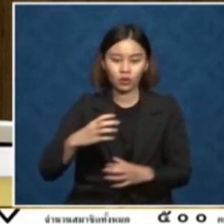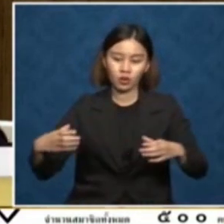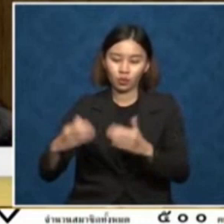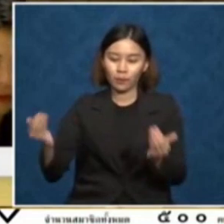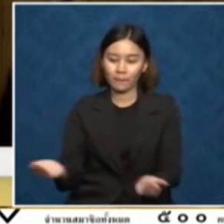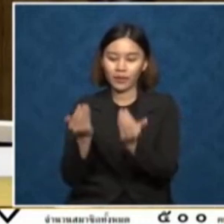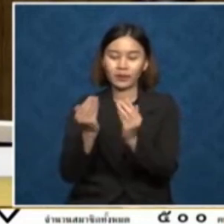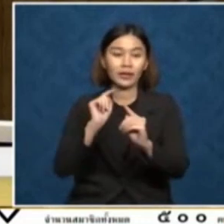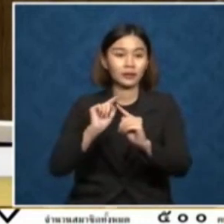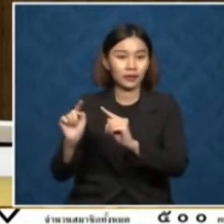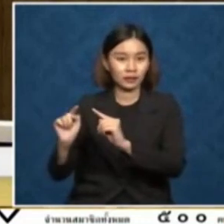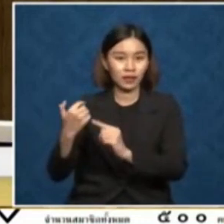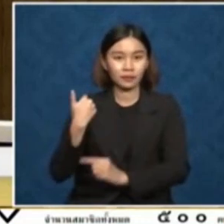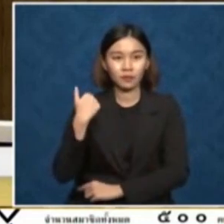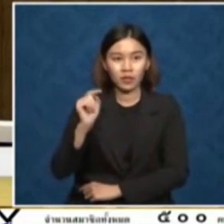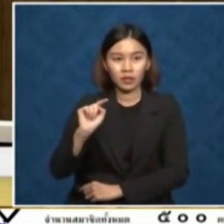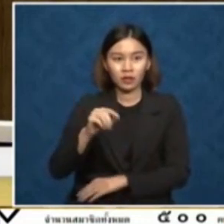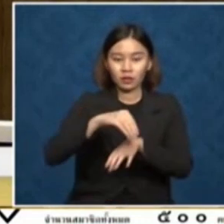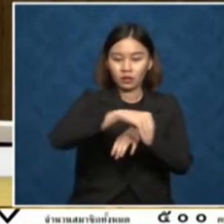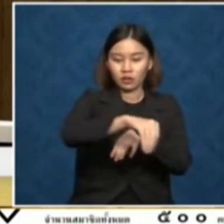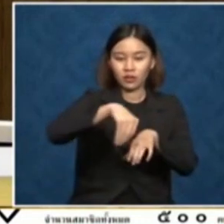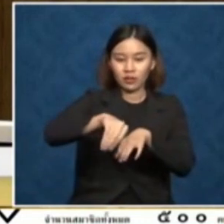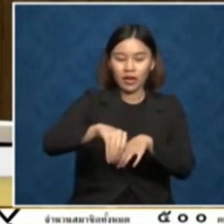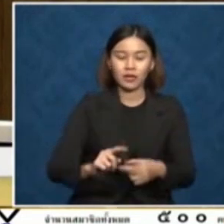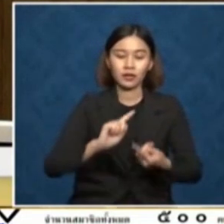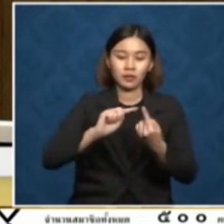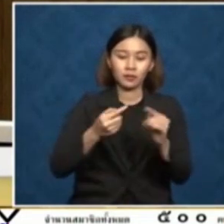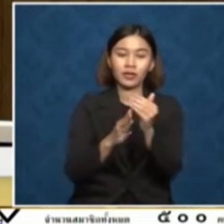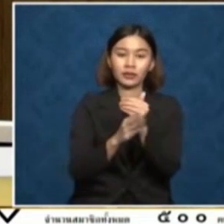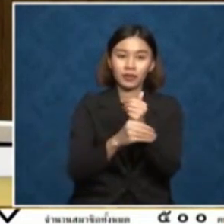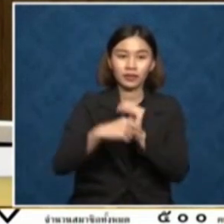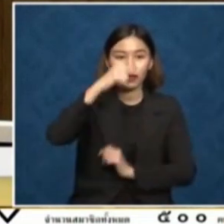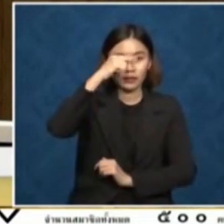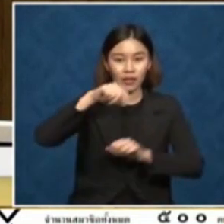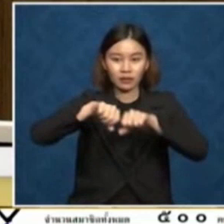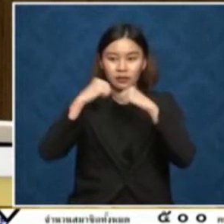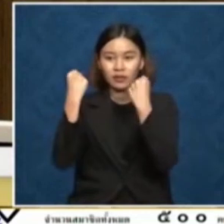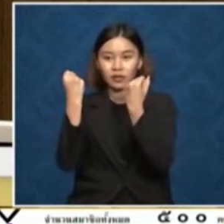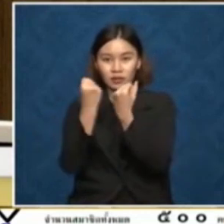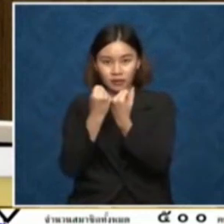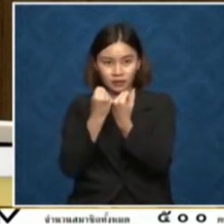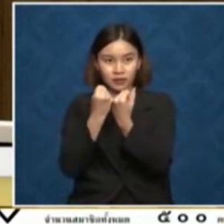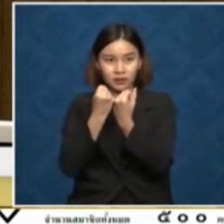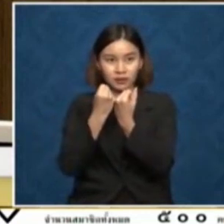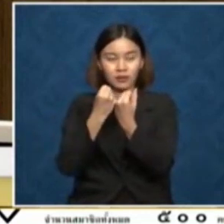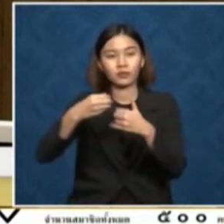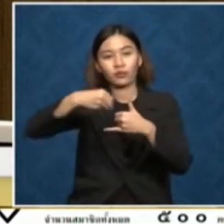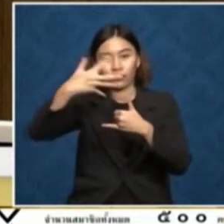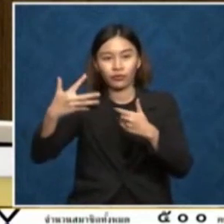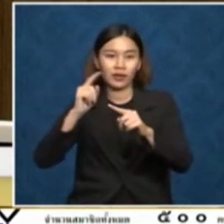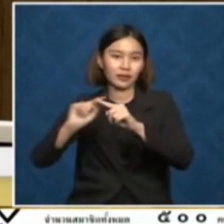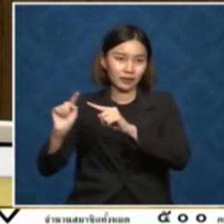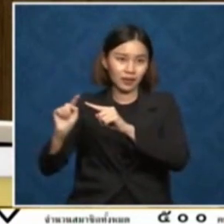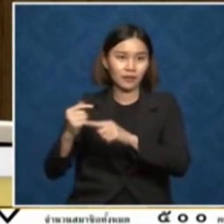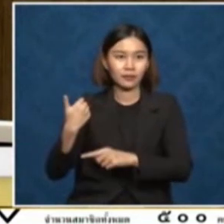ดันเรื่องประเด็นดังกล่าวไม่ว่าจะเป็นเครือข่ายเพื่อนกระเทยไทยหรือสมาคมฟ้าสีรุ้งและองค์กรอื่นๆเราสาม